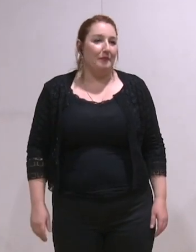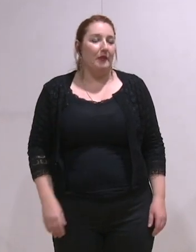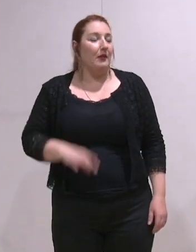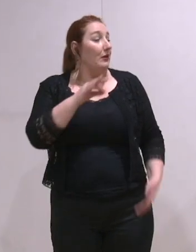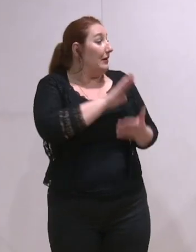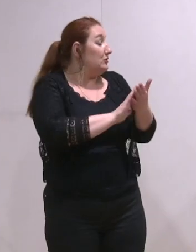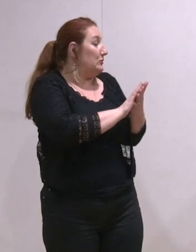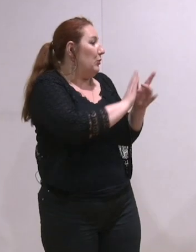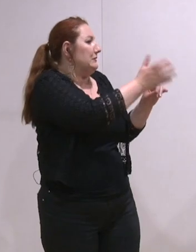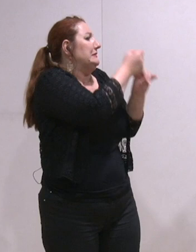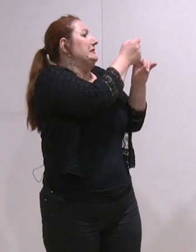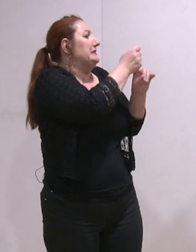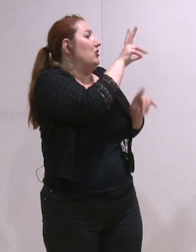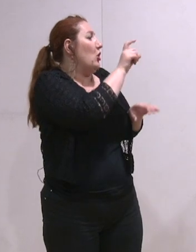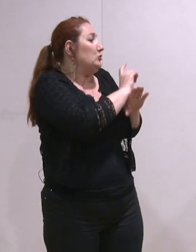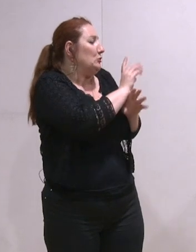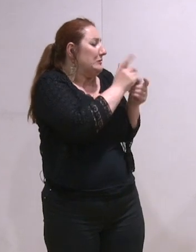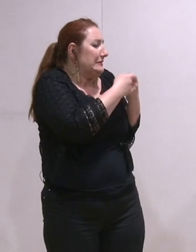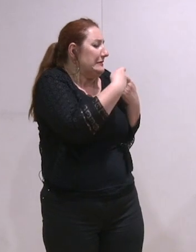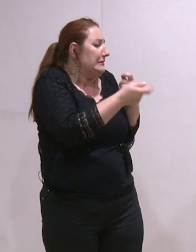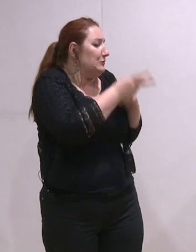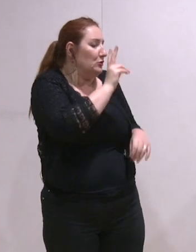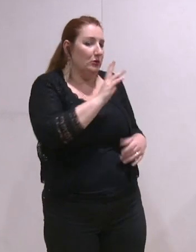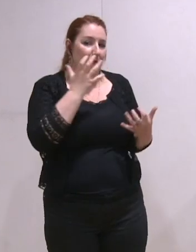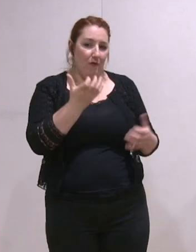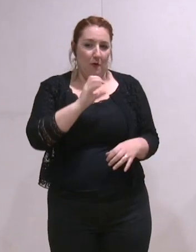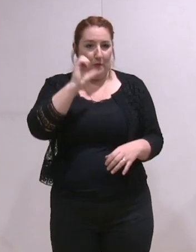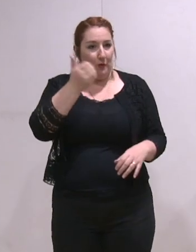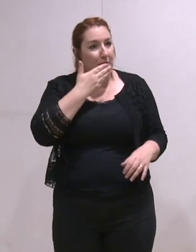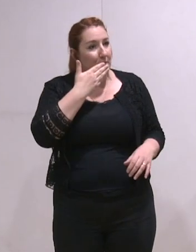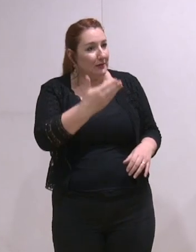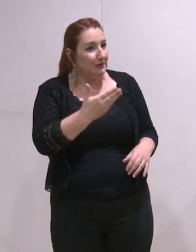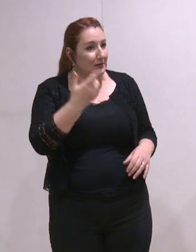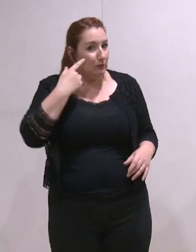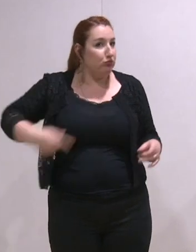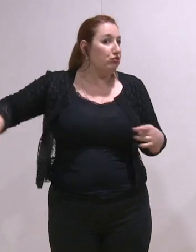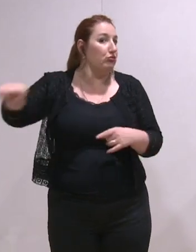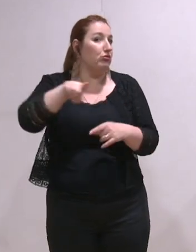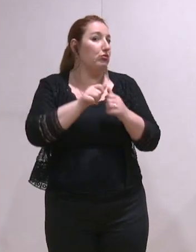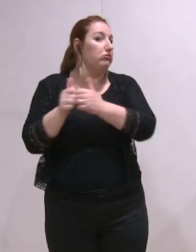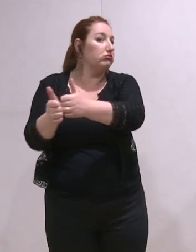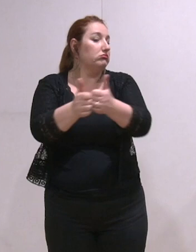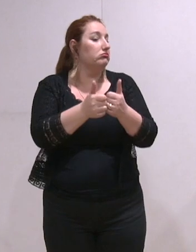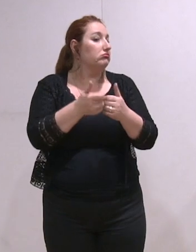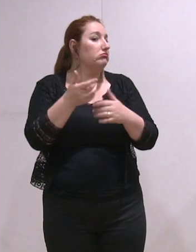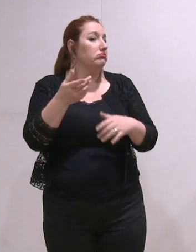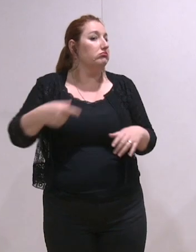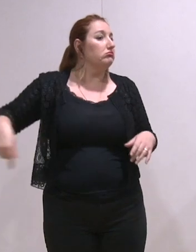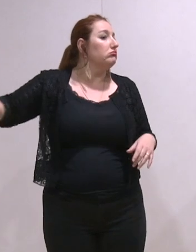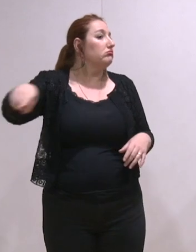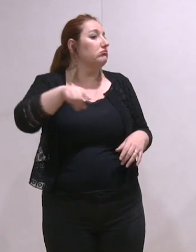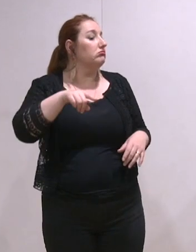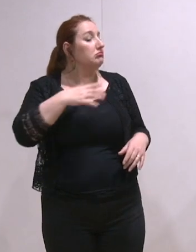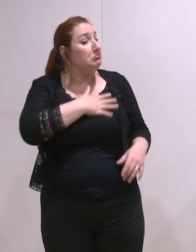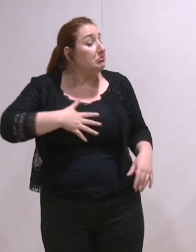excusez-moi de vous retenir 30 secondes supplémentaires je voulais vous remercier je crois au nom de l'ensemble du conseil municipal pour le plaisir et le